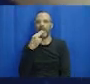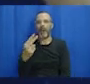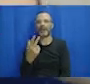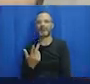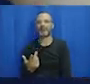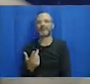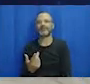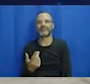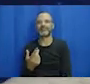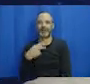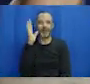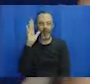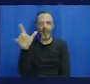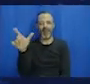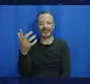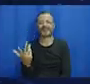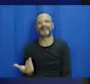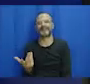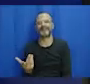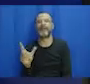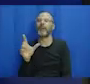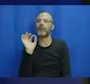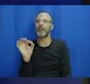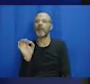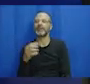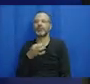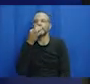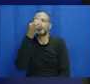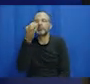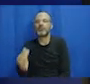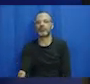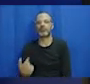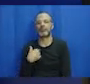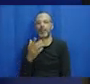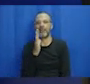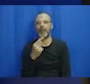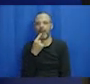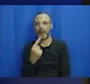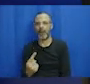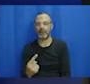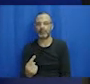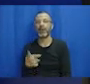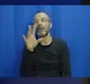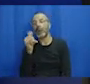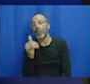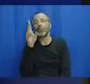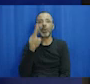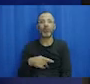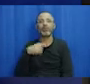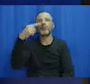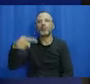غير مصدقكم. لا جد انا اسال يعني في يعطي تصريحات قويه حينما دخل واستلم وقال